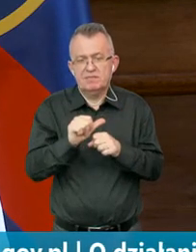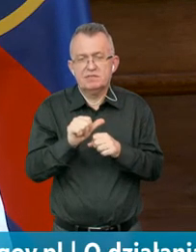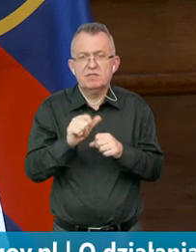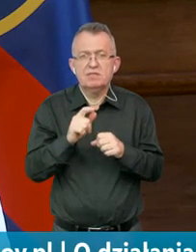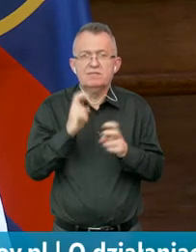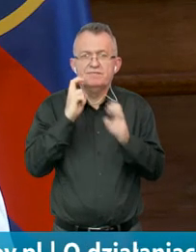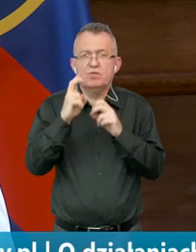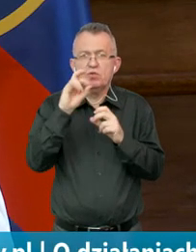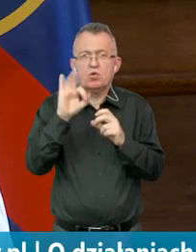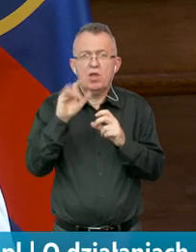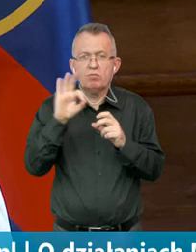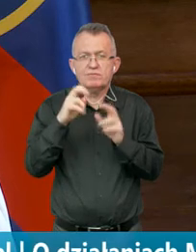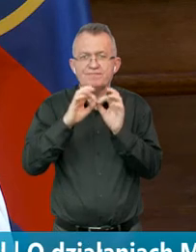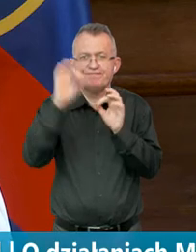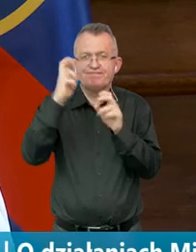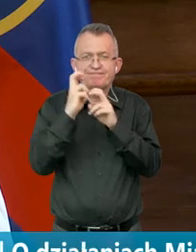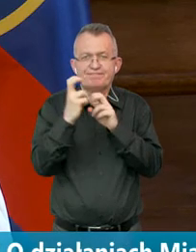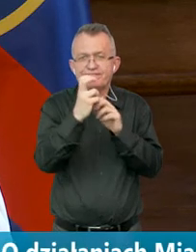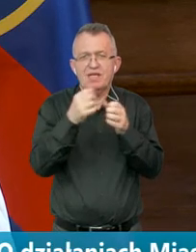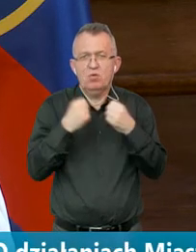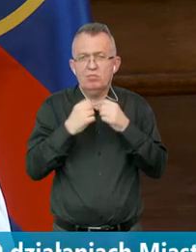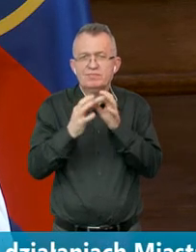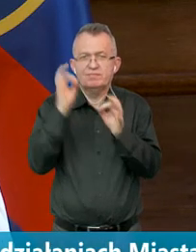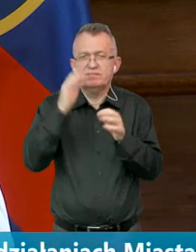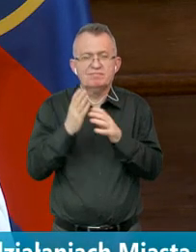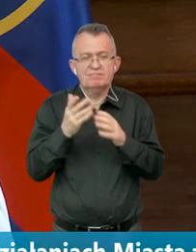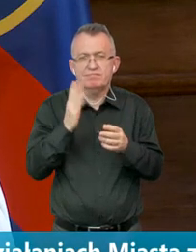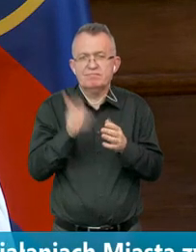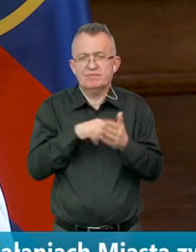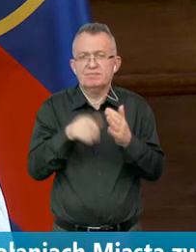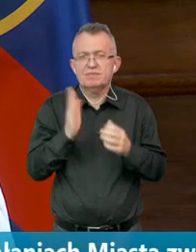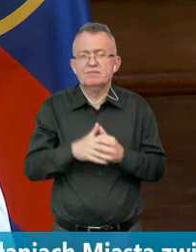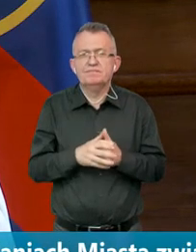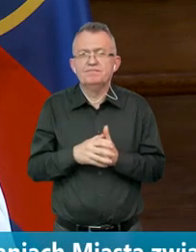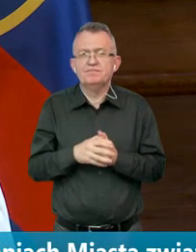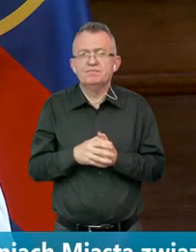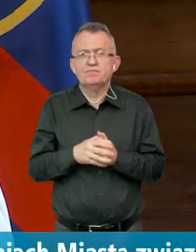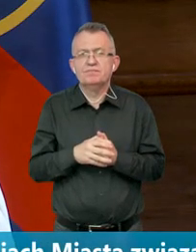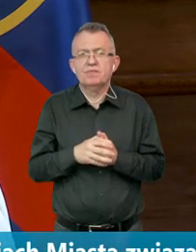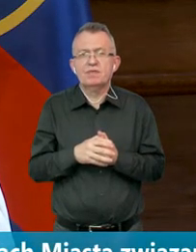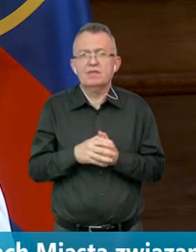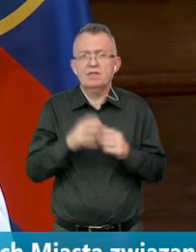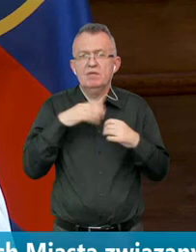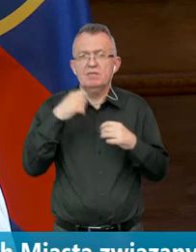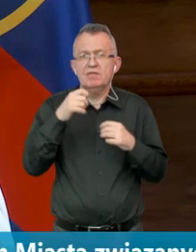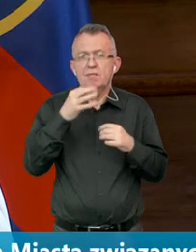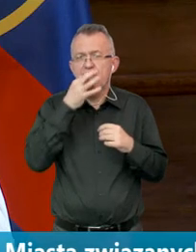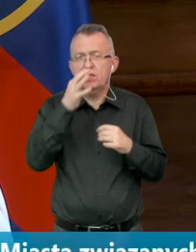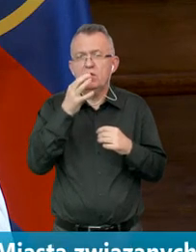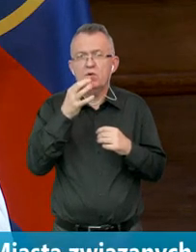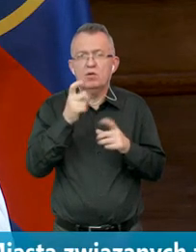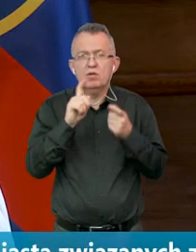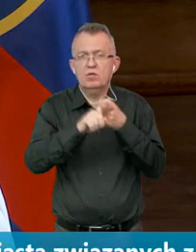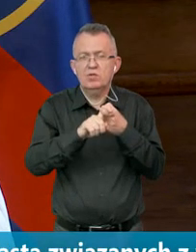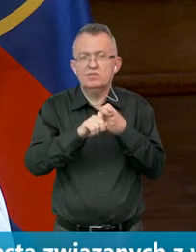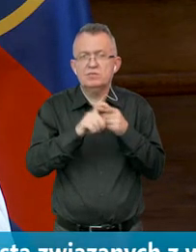Trolejbus raczej będzie przechodził do historii. Pan Paweł, panie prezydencie, pytanie o łącznik drogowy